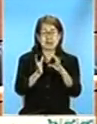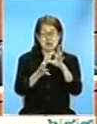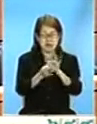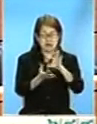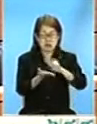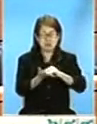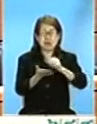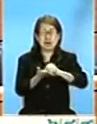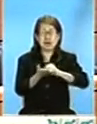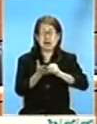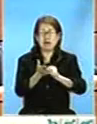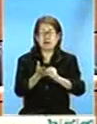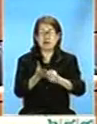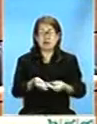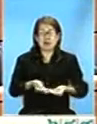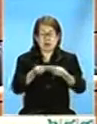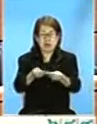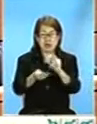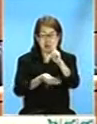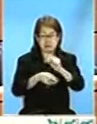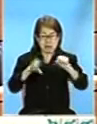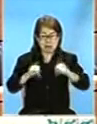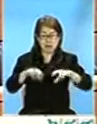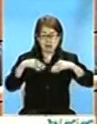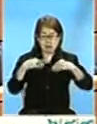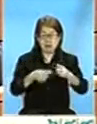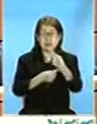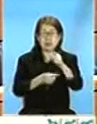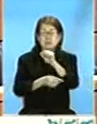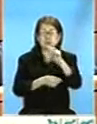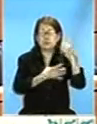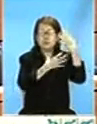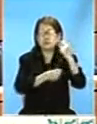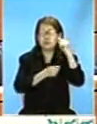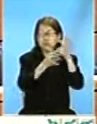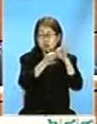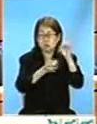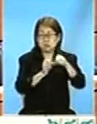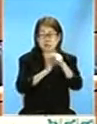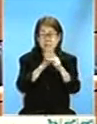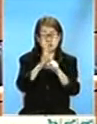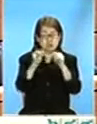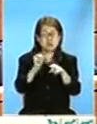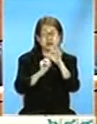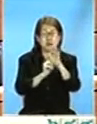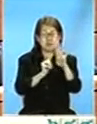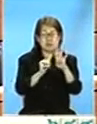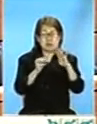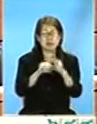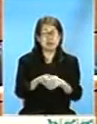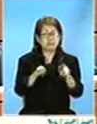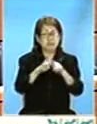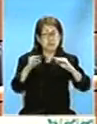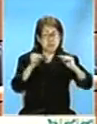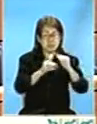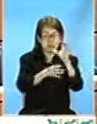ที่รัฐสภารับไปประเด็นที่ท่านเป็นห่วงก็คือใช้94 โดยอนุโลมแล้วไปพูดถึง